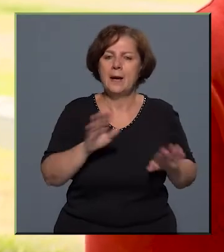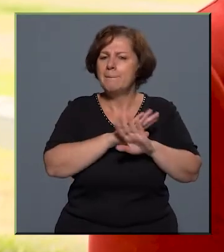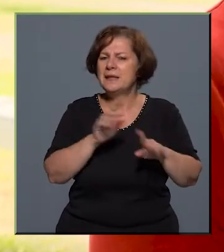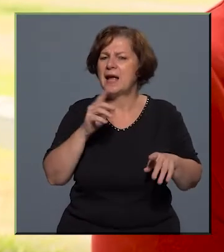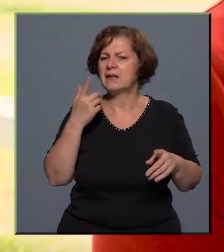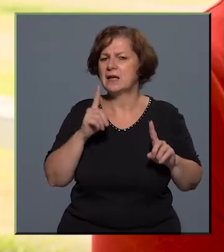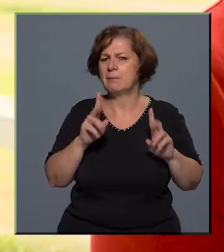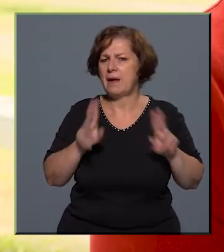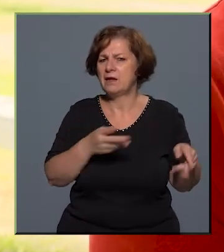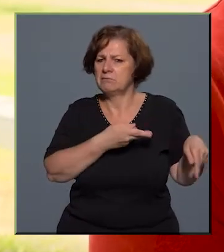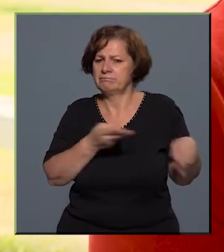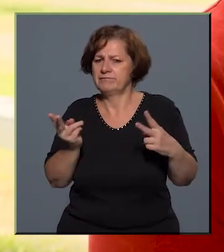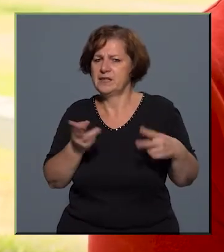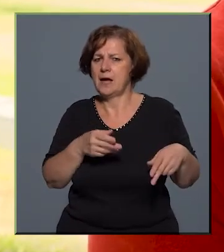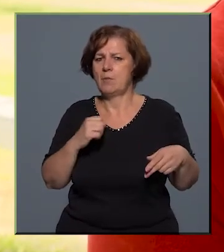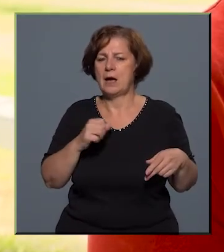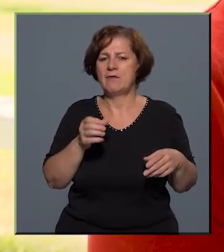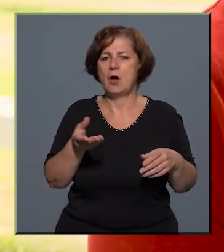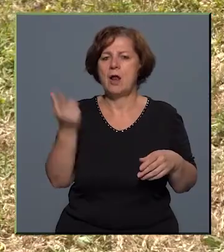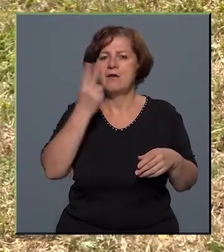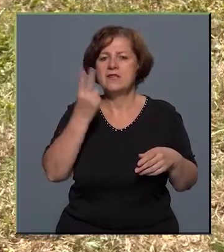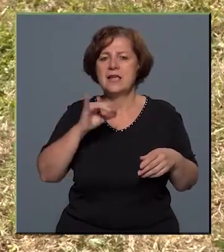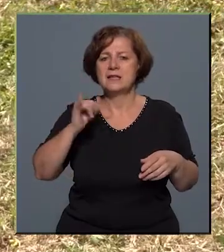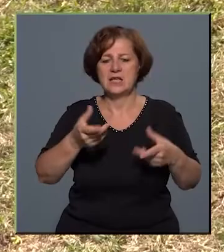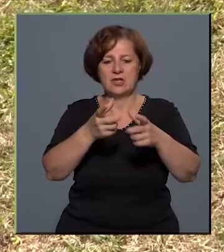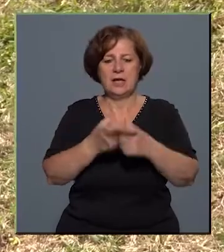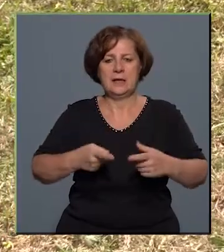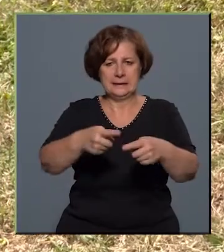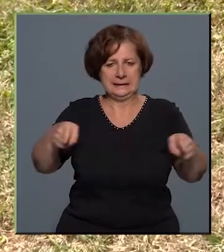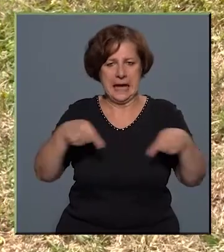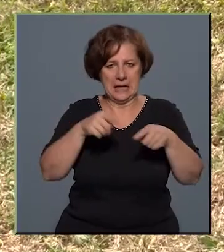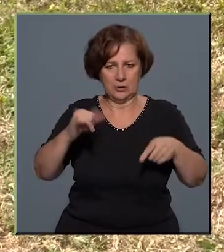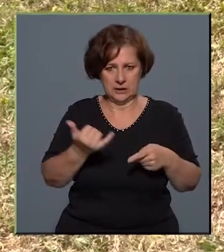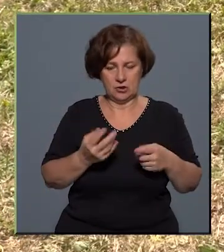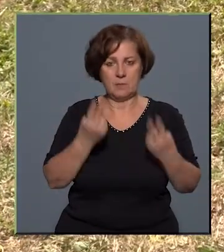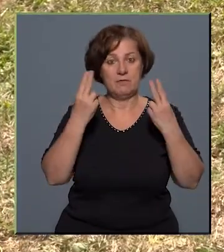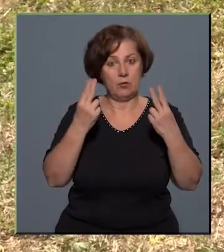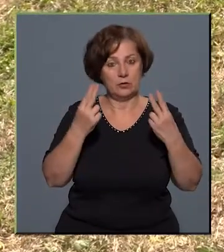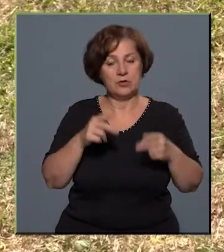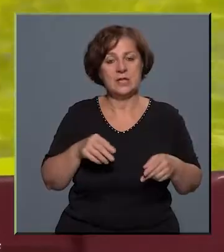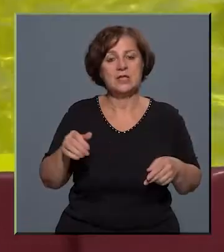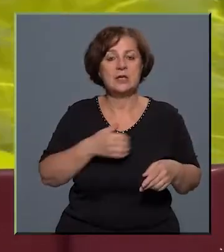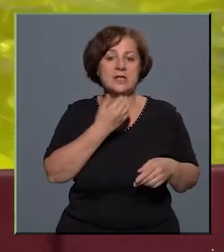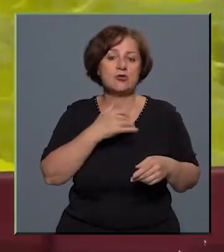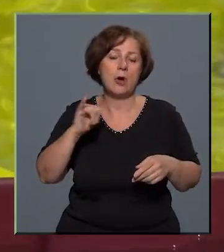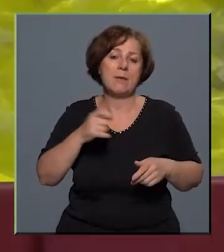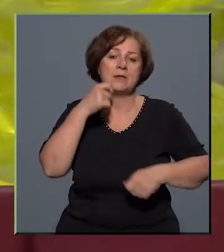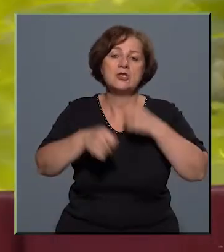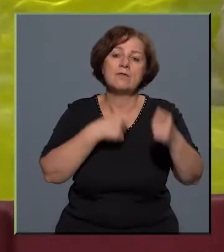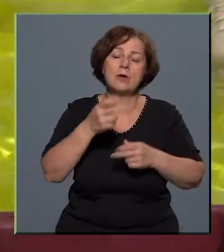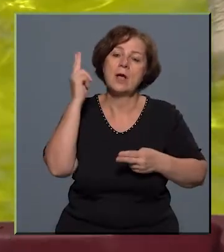többre, akkor mindenféleképpen vigyen magával vizet és tálat. Amit még fontosnak gondolok, és itt a kutyaiskolában is mindig